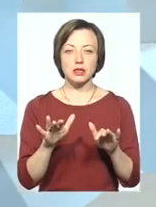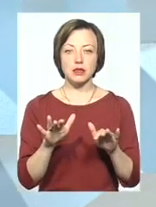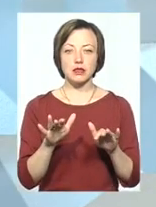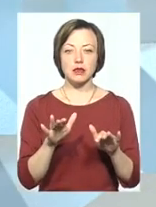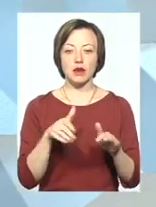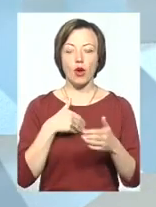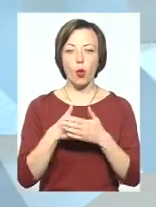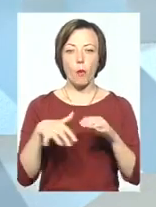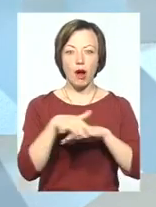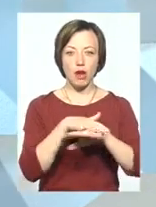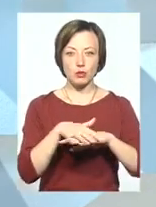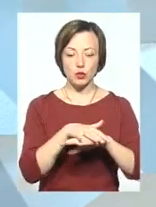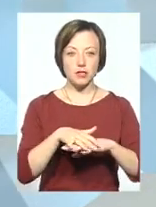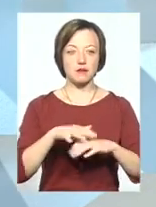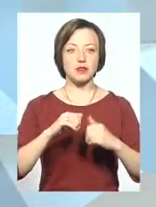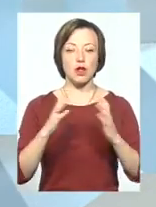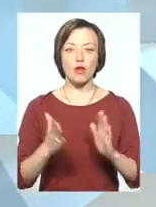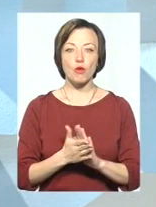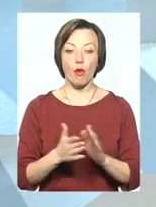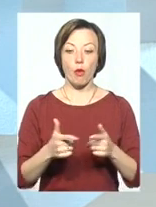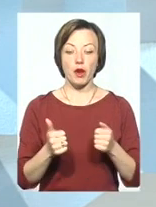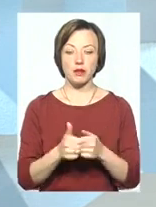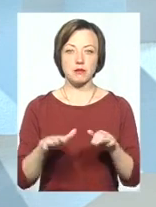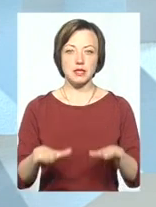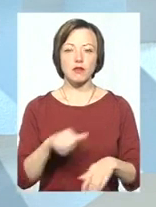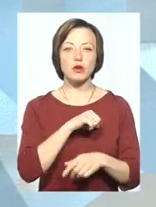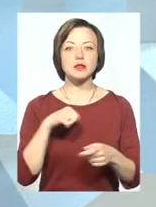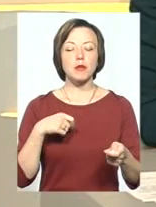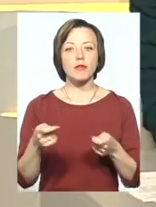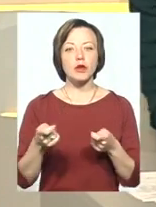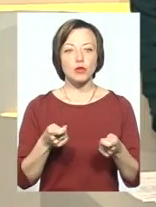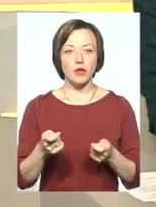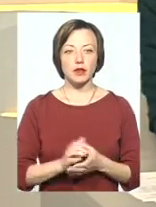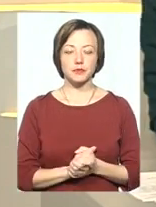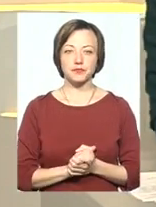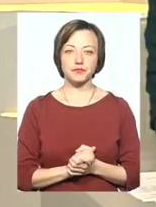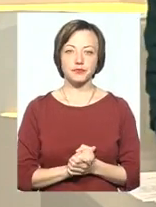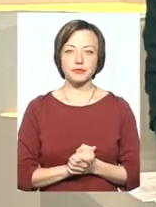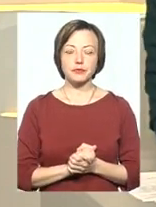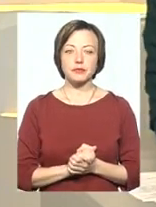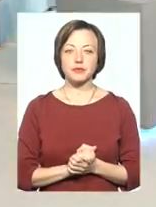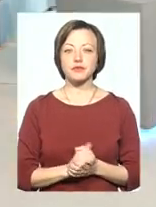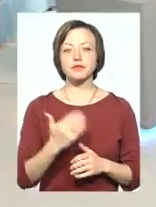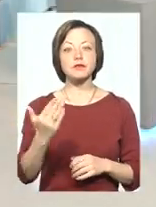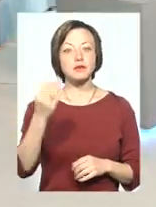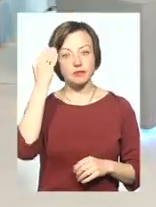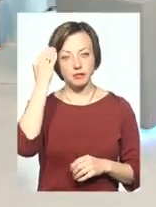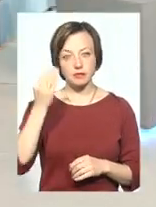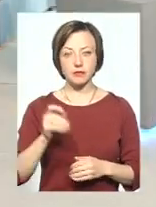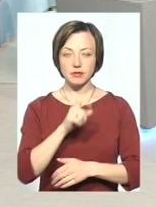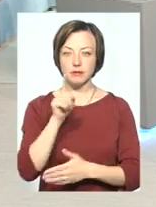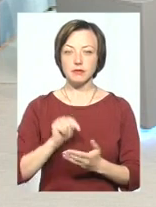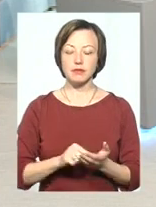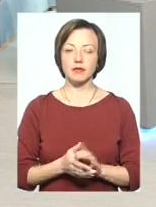громадськості в цілому і органів місцевого самоврядування. Пане В'ячеславе, ваша оцінка?